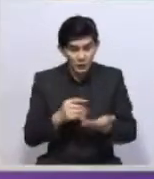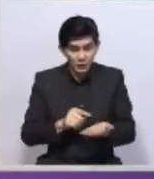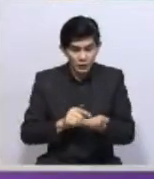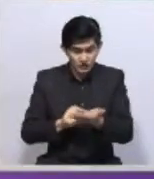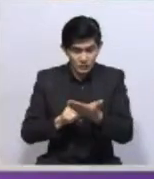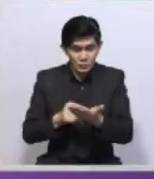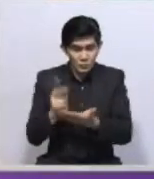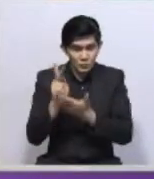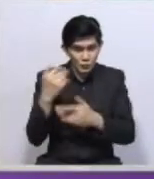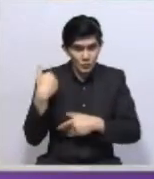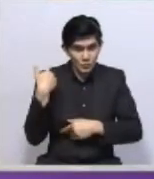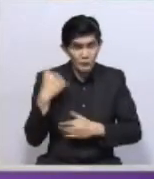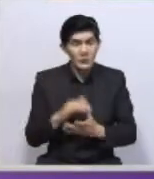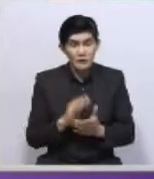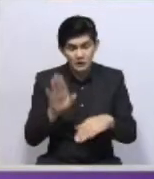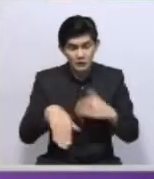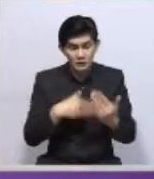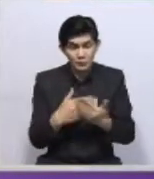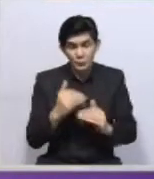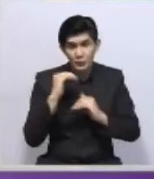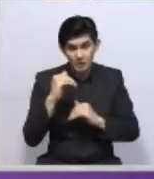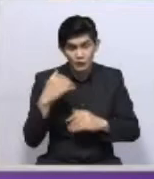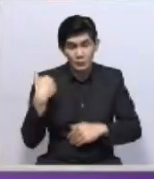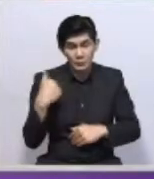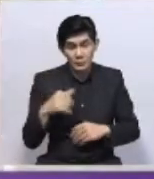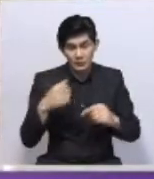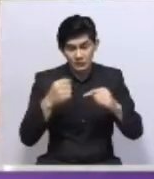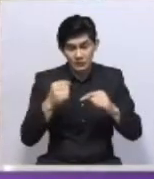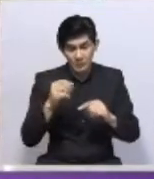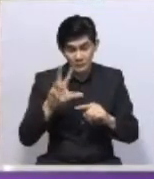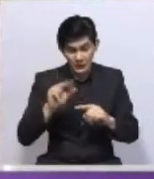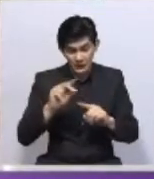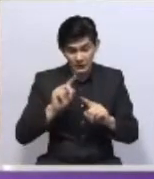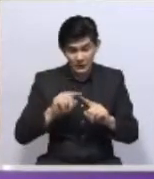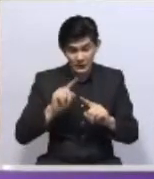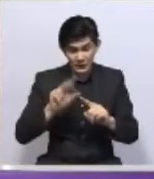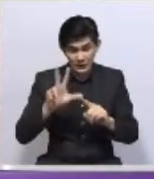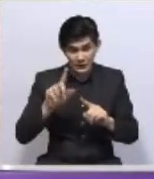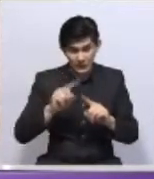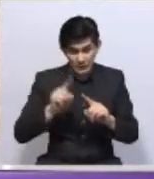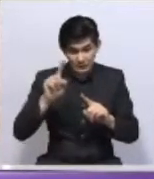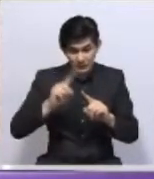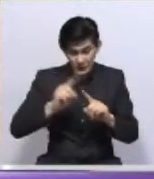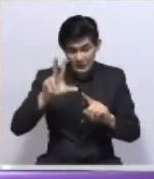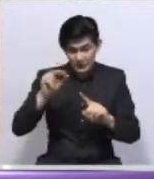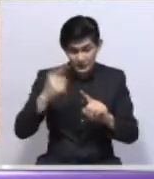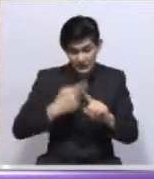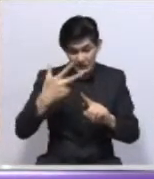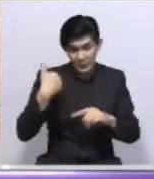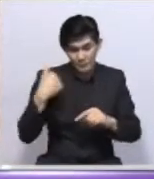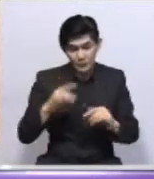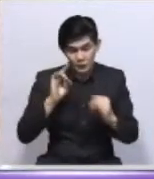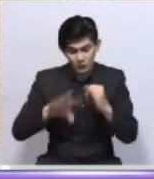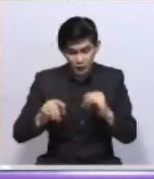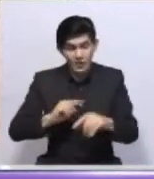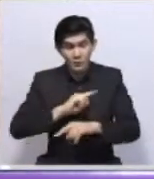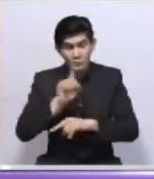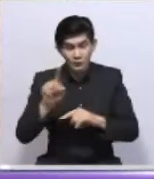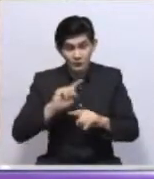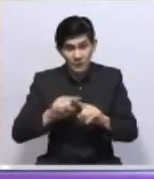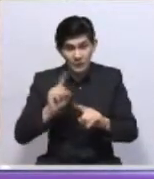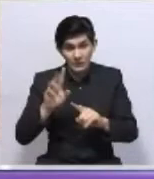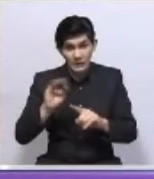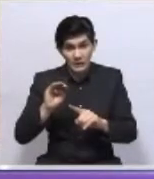ม4สินเชื่อด้วยกันที่เดิมกำหนดไว้ถึง30มีนาคมนี้นะคะให้ไปสิ้นสุดวันที่30เมษายน